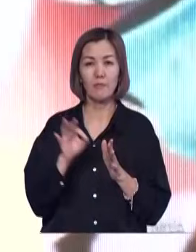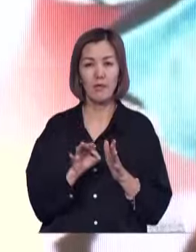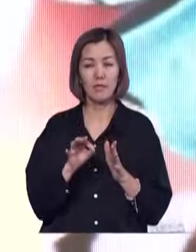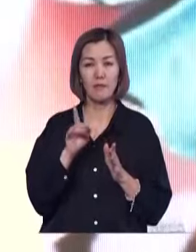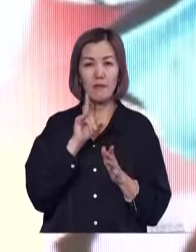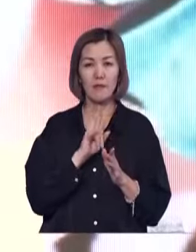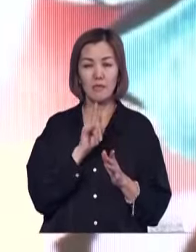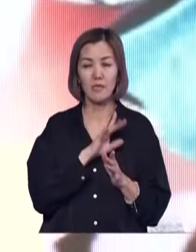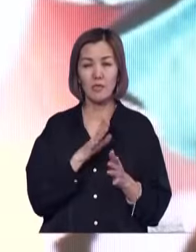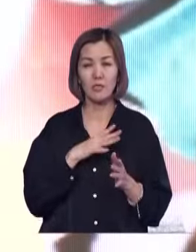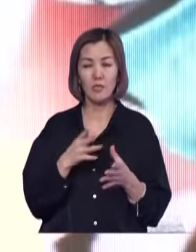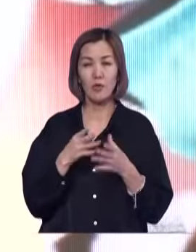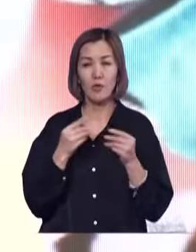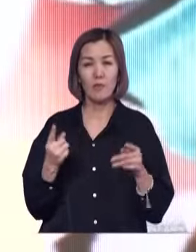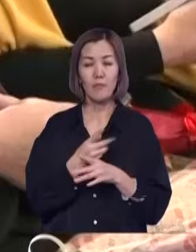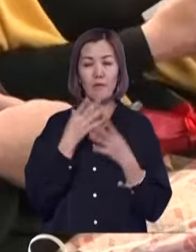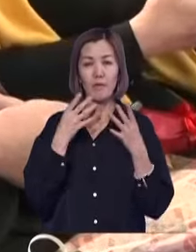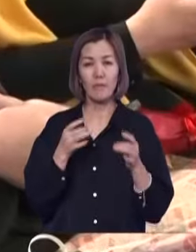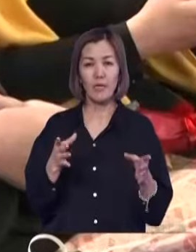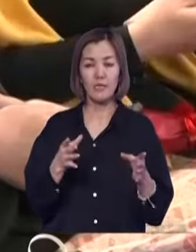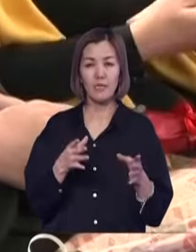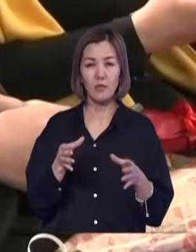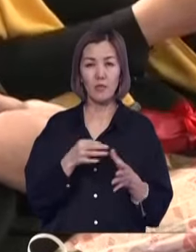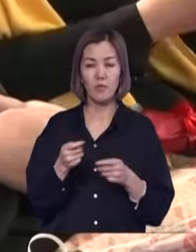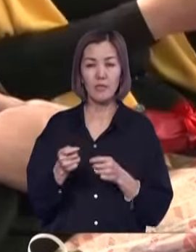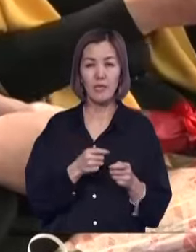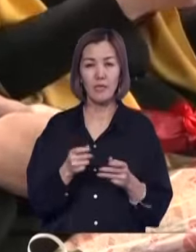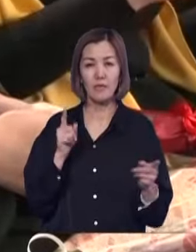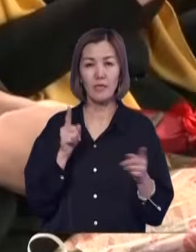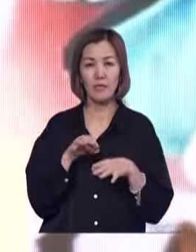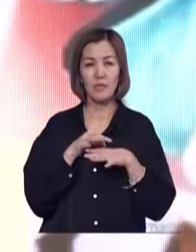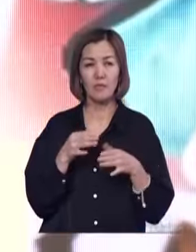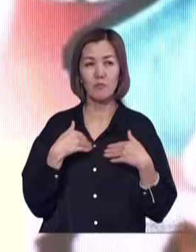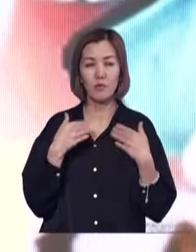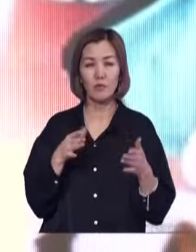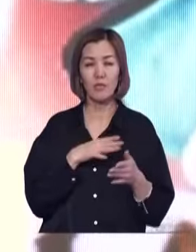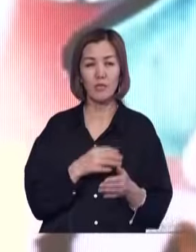жандар. Көктемнің алғашқы мерекесінде облыс басшысы олардың бірқатарын жинап құттықтады.